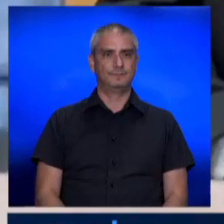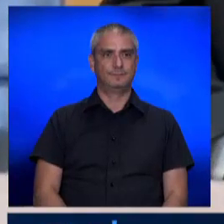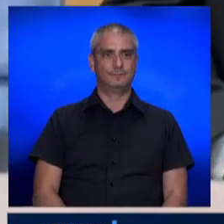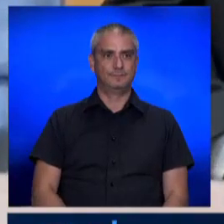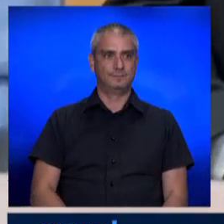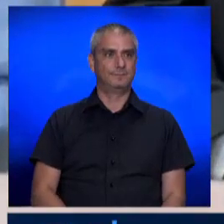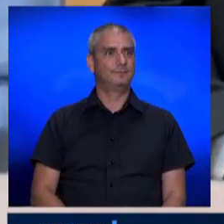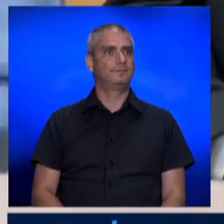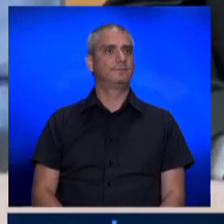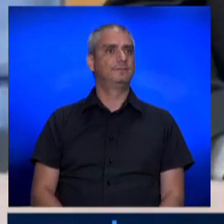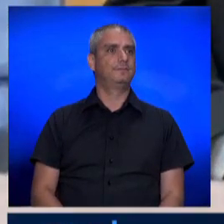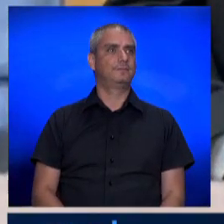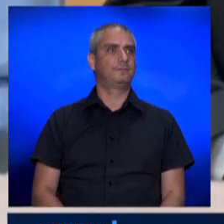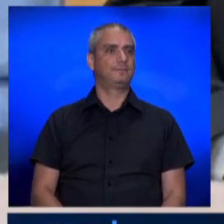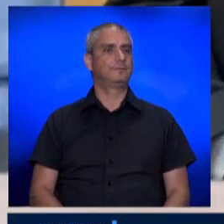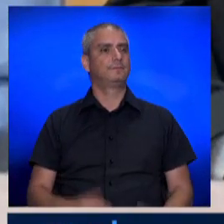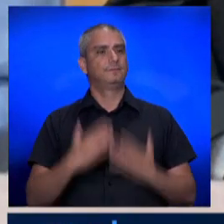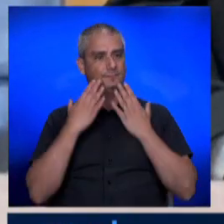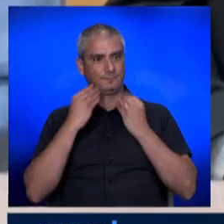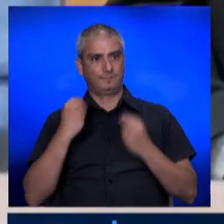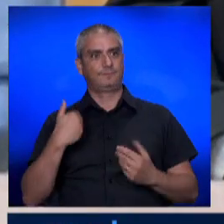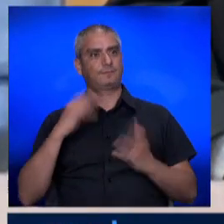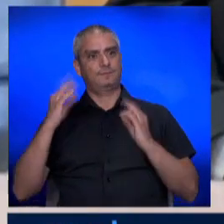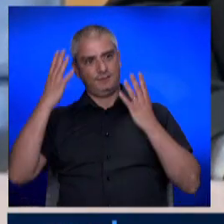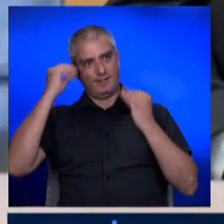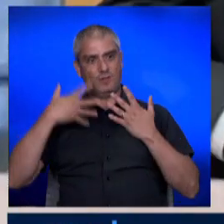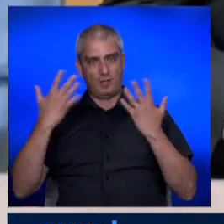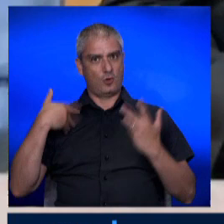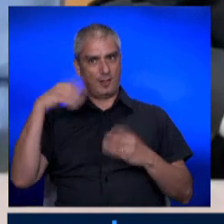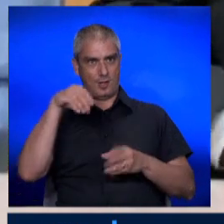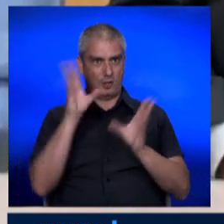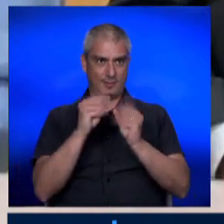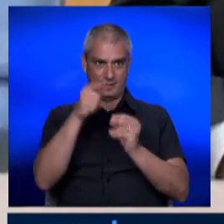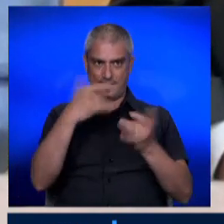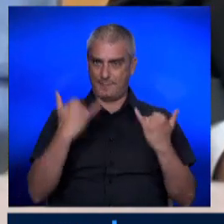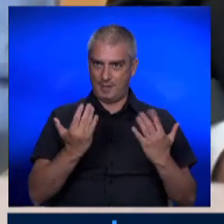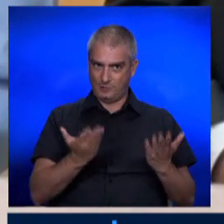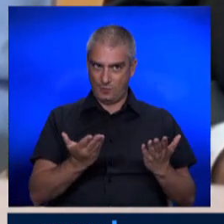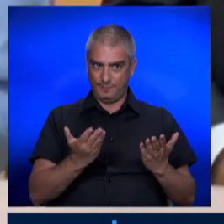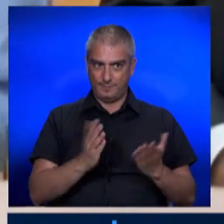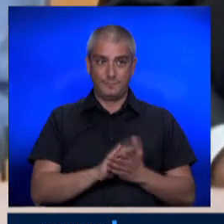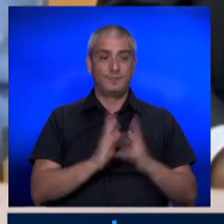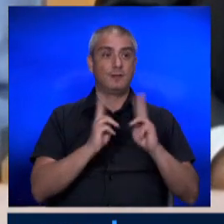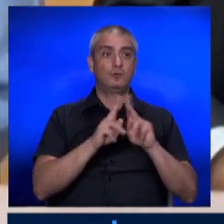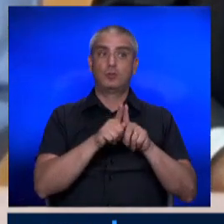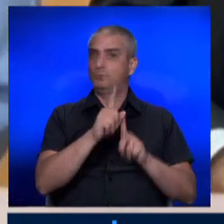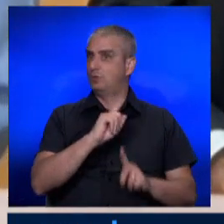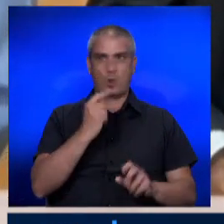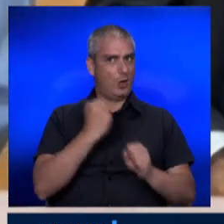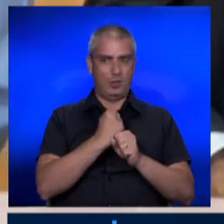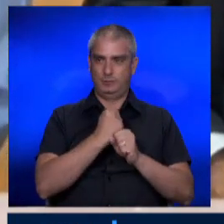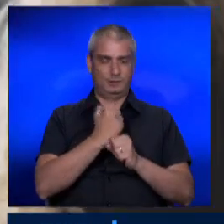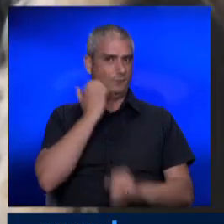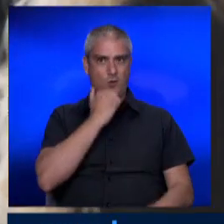Thank you very much. I am really greatly honored to be here with you. פגישה כזאת לא נערכת